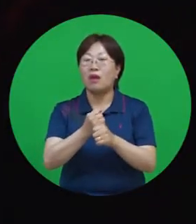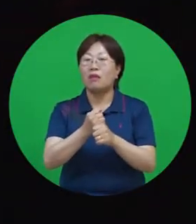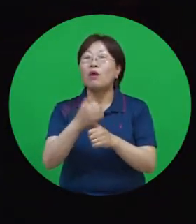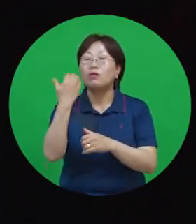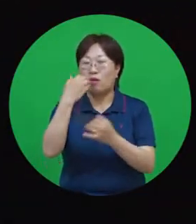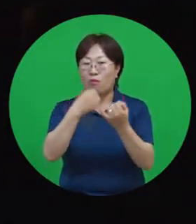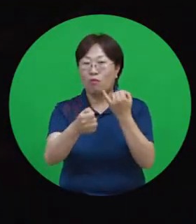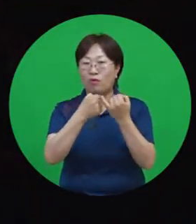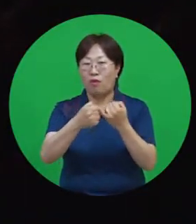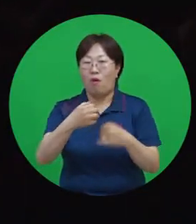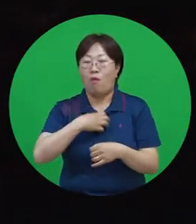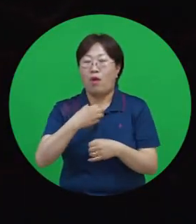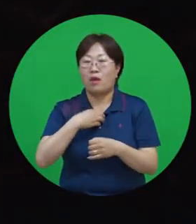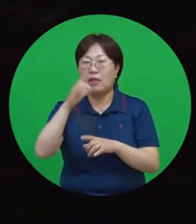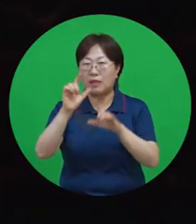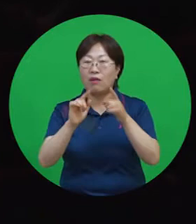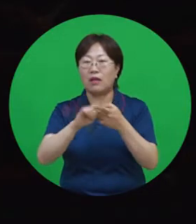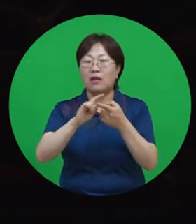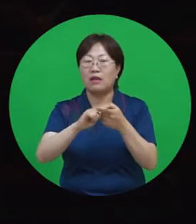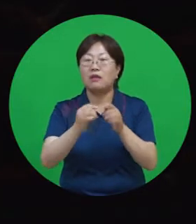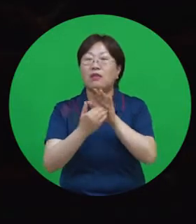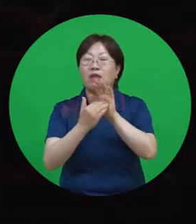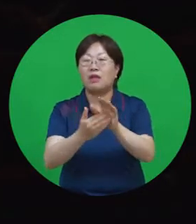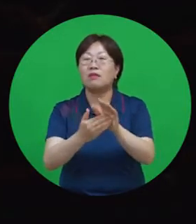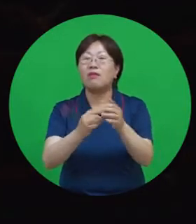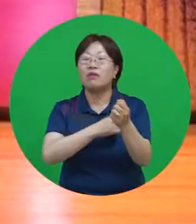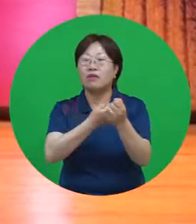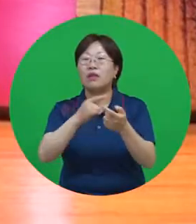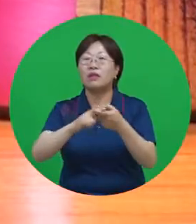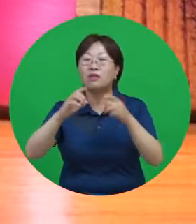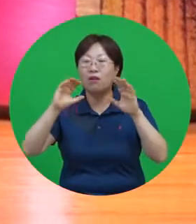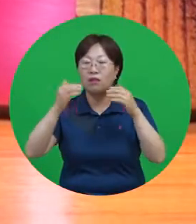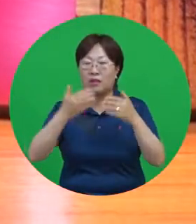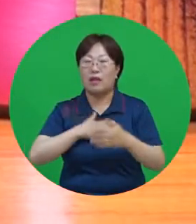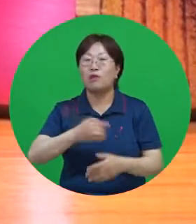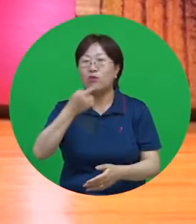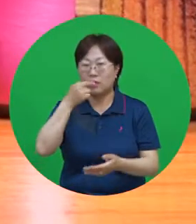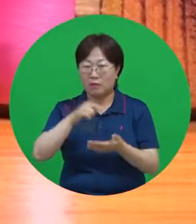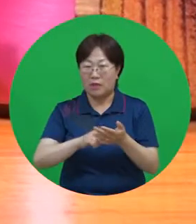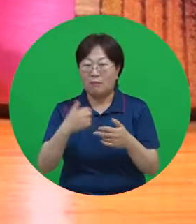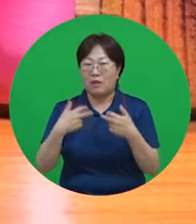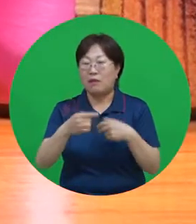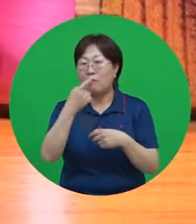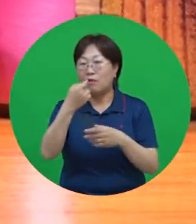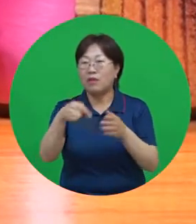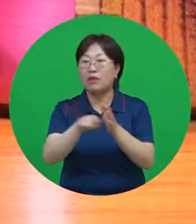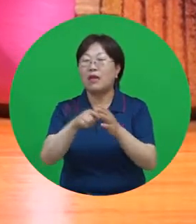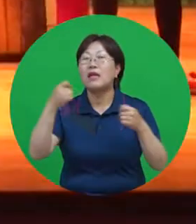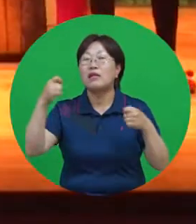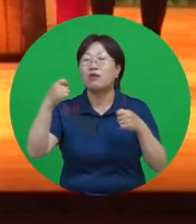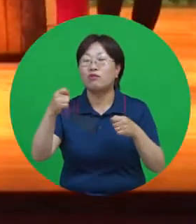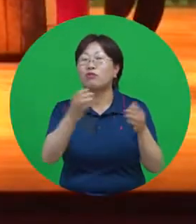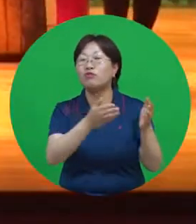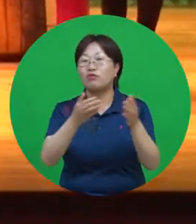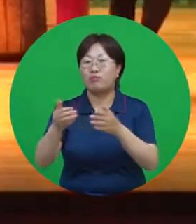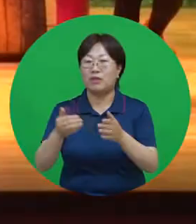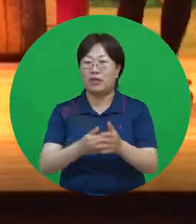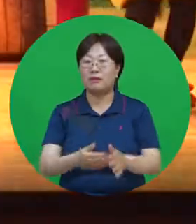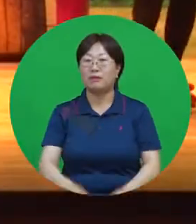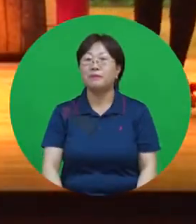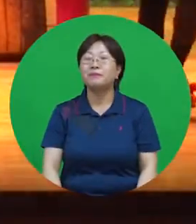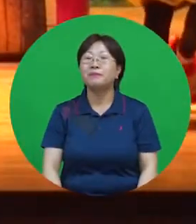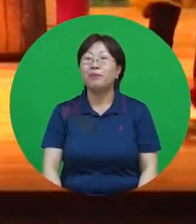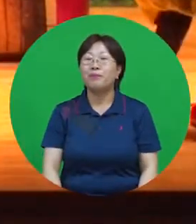성폭력 등 위기 상황에 따른 대처 능력을 어린이들이 알기 쉽고 재미있게 배울 수 있도록 인형극으로 마련